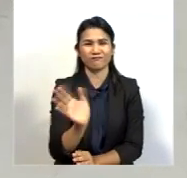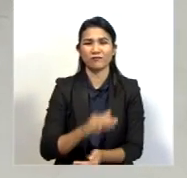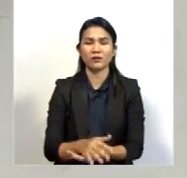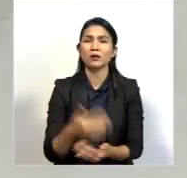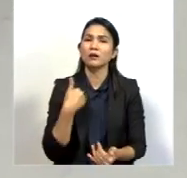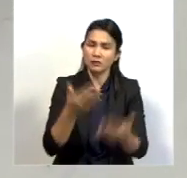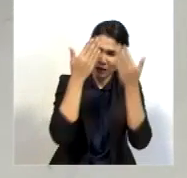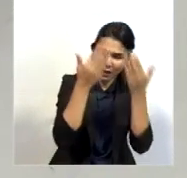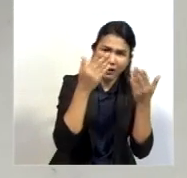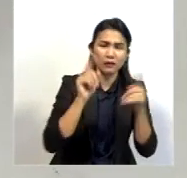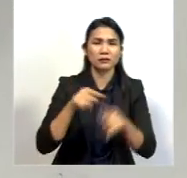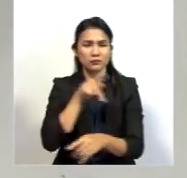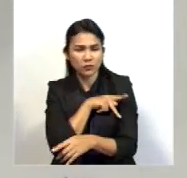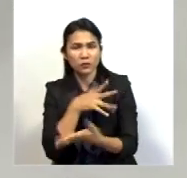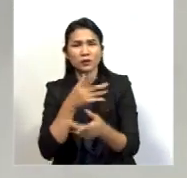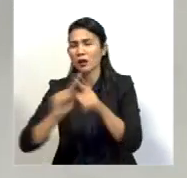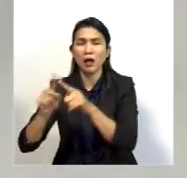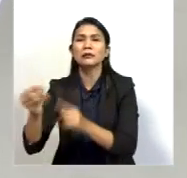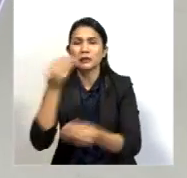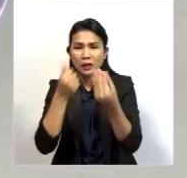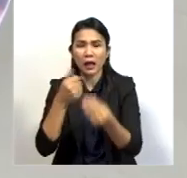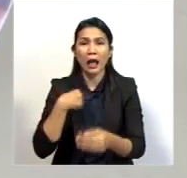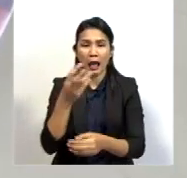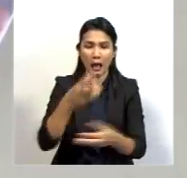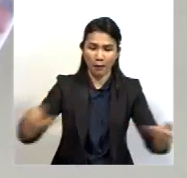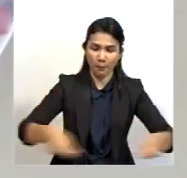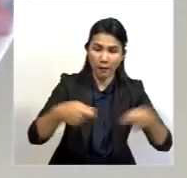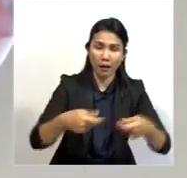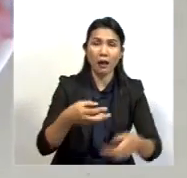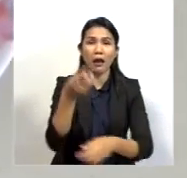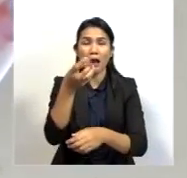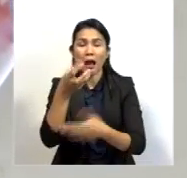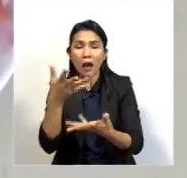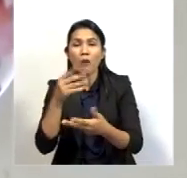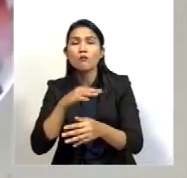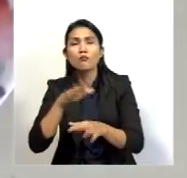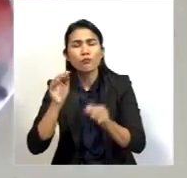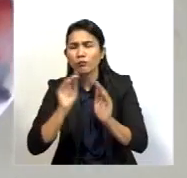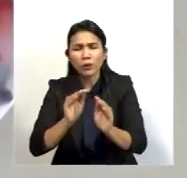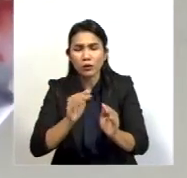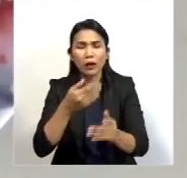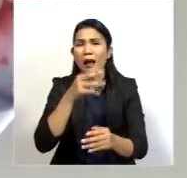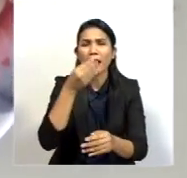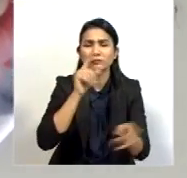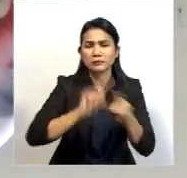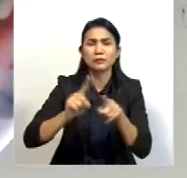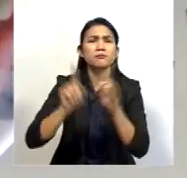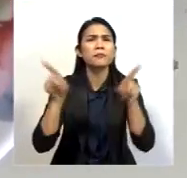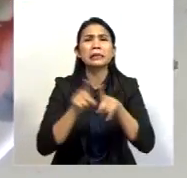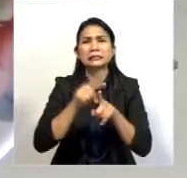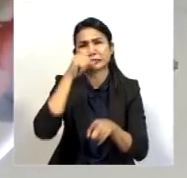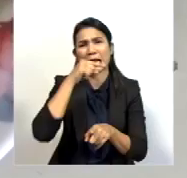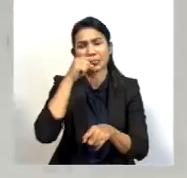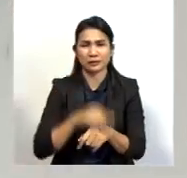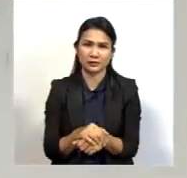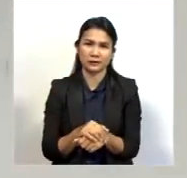ได้คนศาสนาอื่นก็ทานได้เพราะมีทั้งข้าวผัดข้าวหมกข้าวมันแล้วก็กะเพราอะไรนี่แล้วก็มีเหมือนตามอาหารไทยทั่วไปครับ นอก